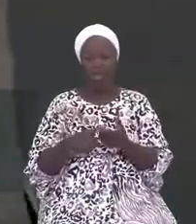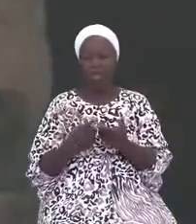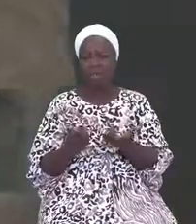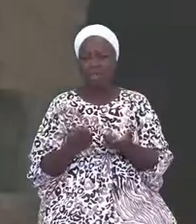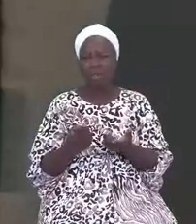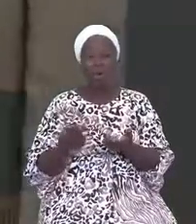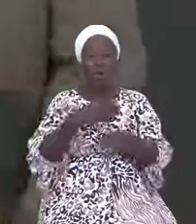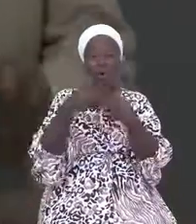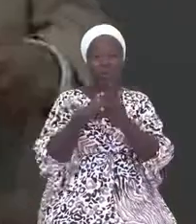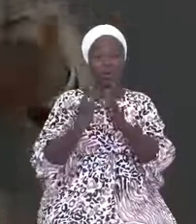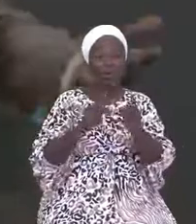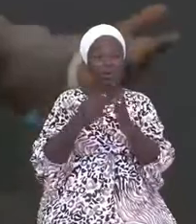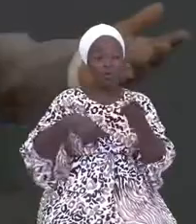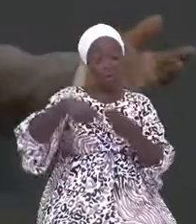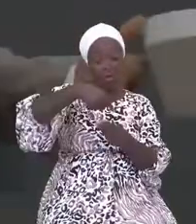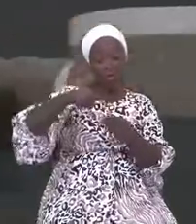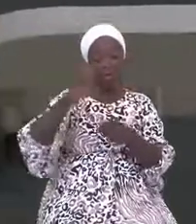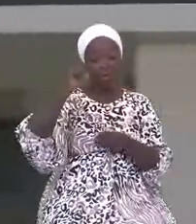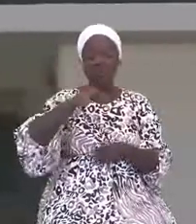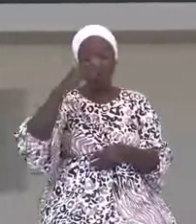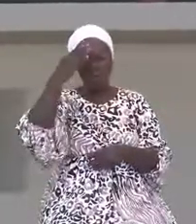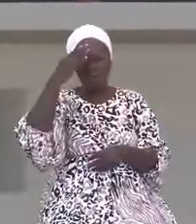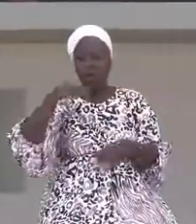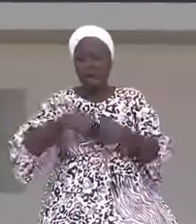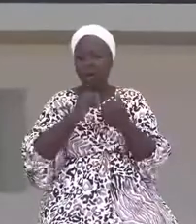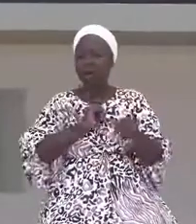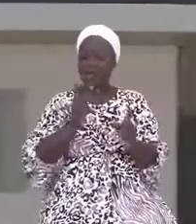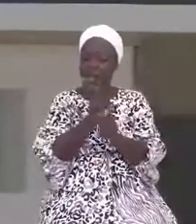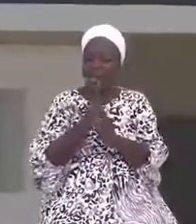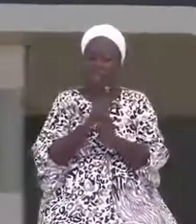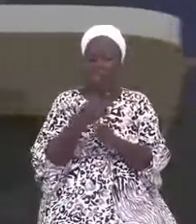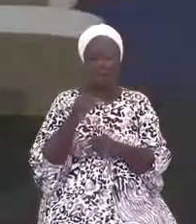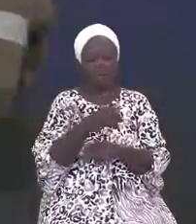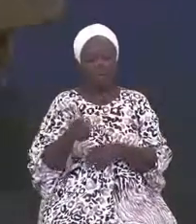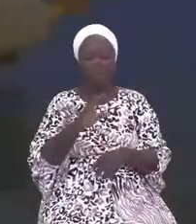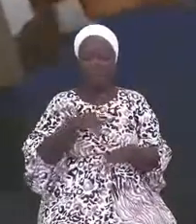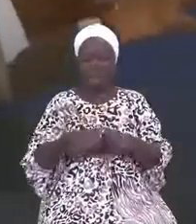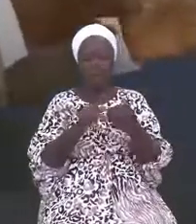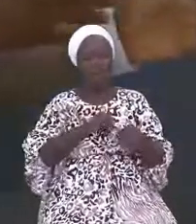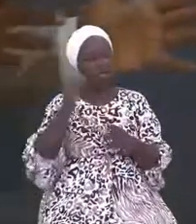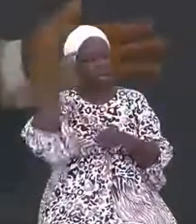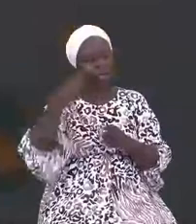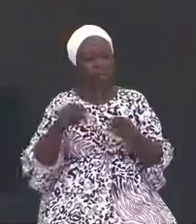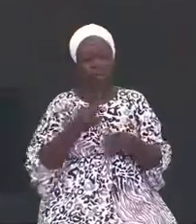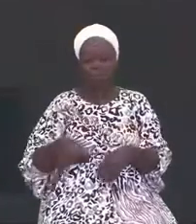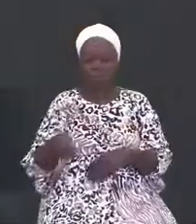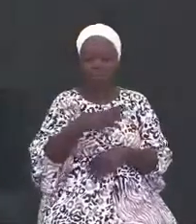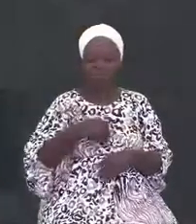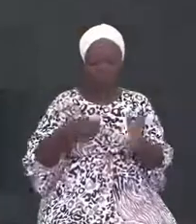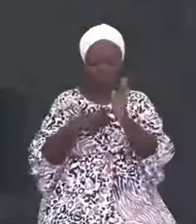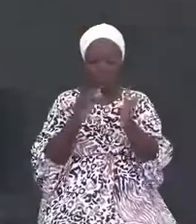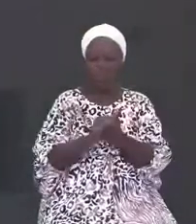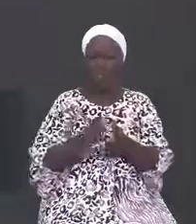seul là qui sont autour de moi savent comment je prenais soin de je pense à eux je manifeste ceci je manifestais